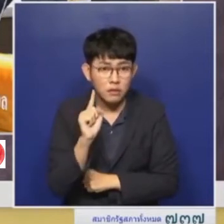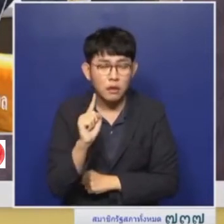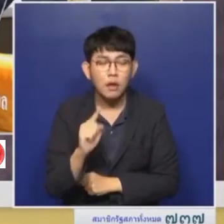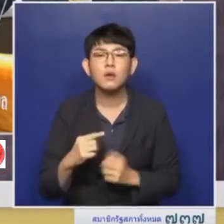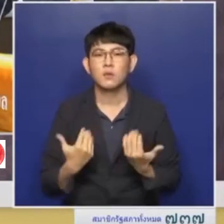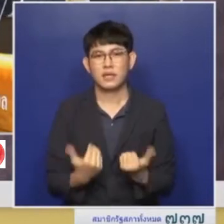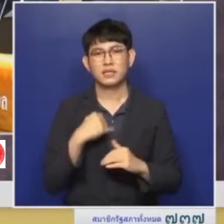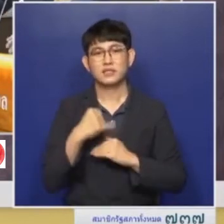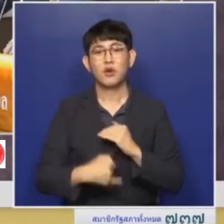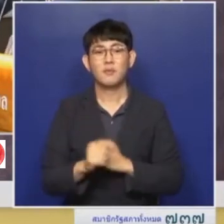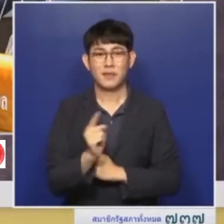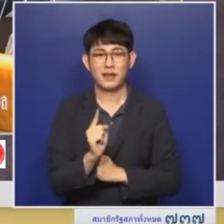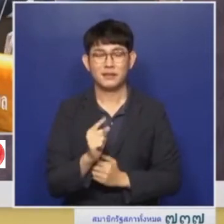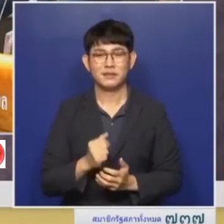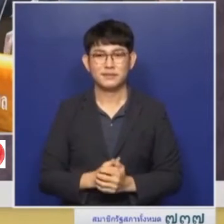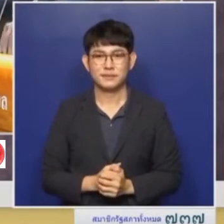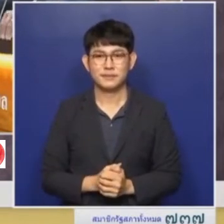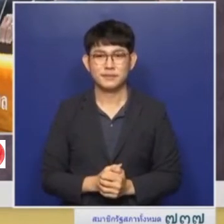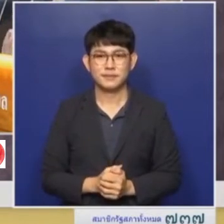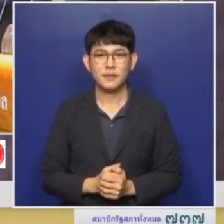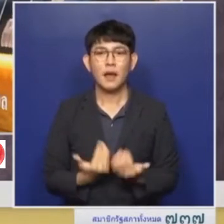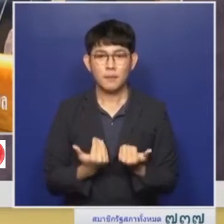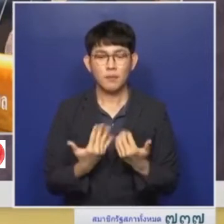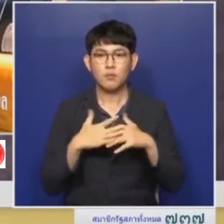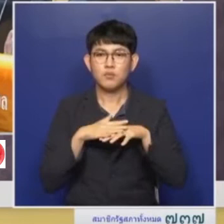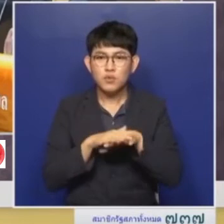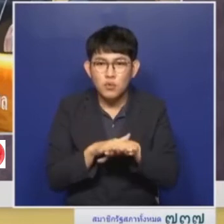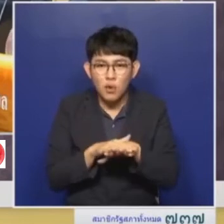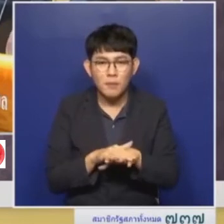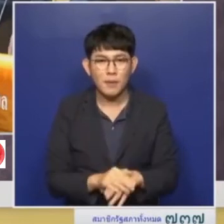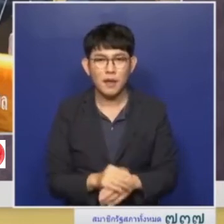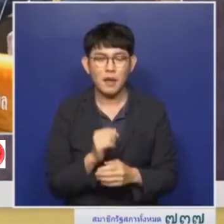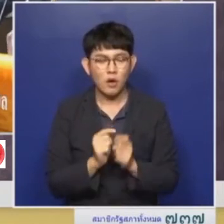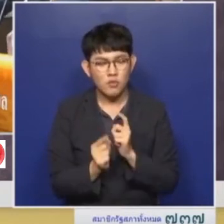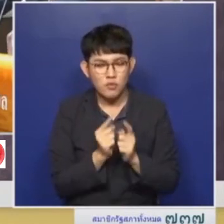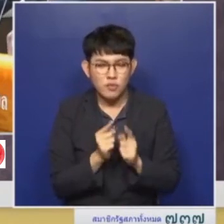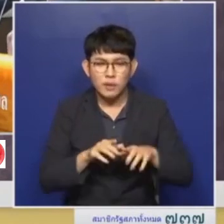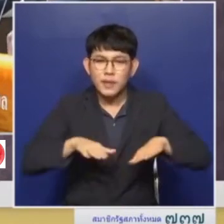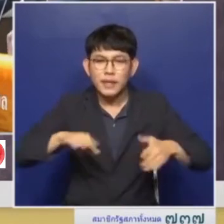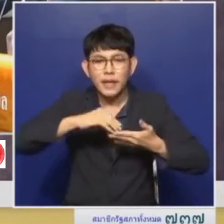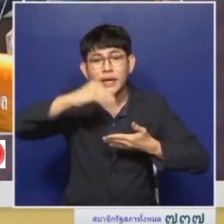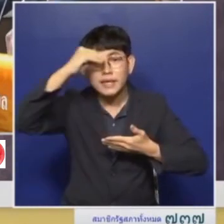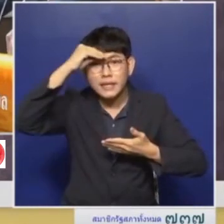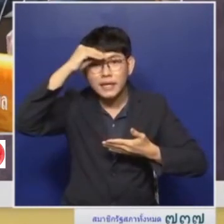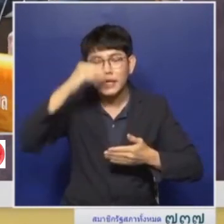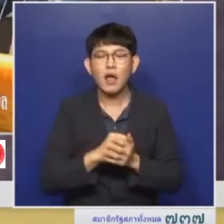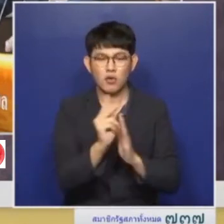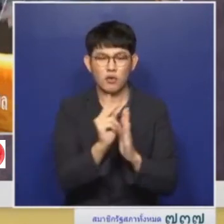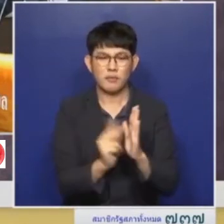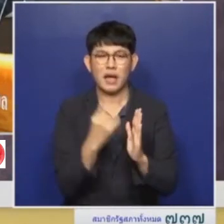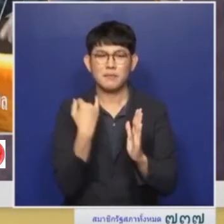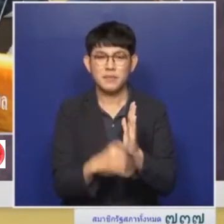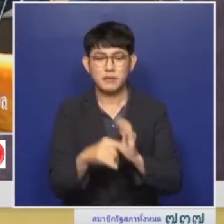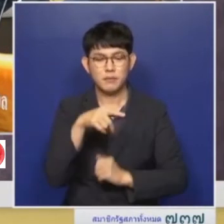บบนี้ครับประธานครับผมมีส่วนร่วมในการไปสอบน้องๆนักเรียนที่ต้องคดีที่เกี่ยวข้องกับพรก.